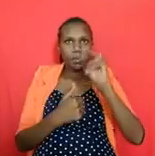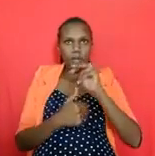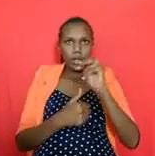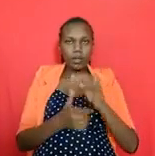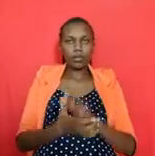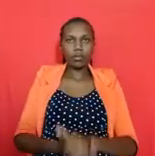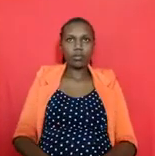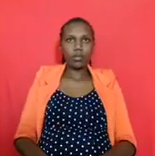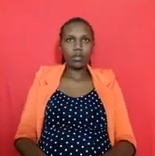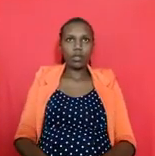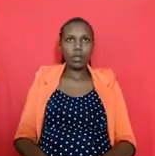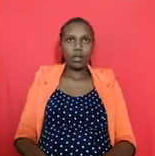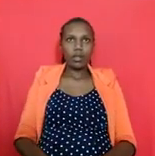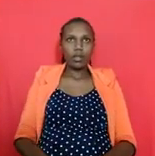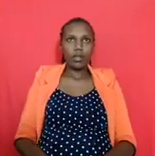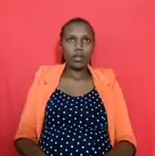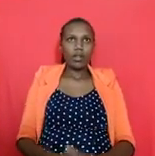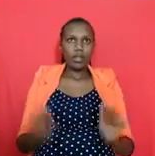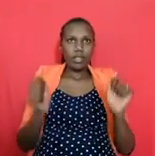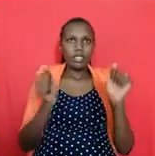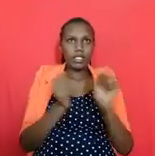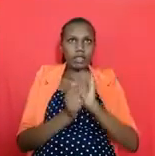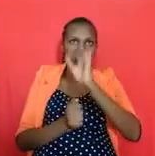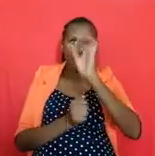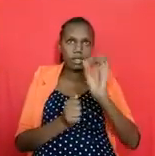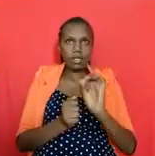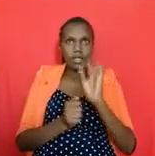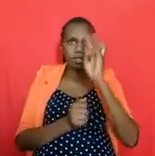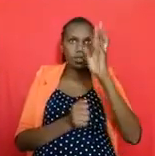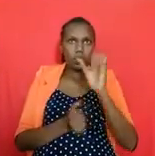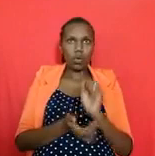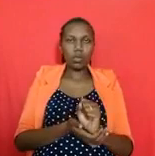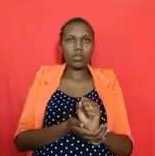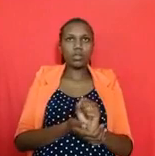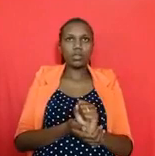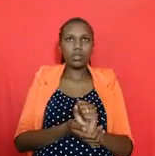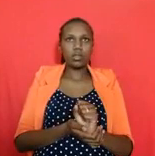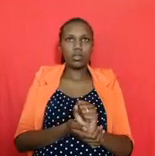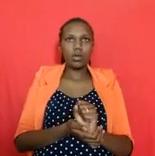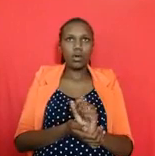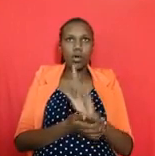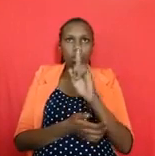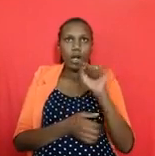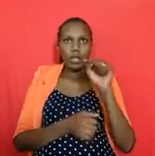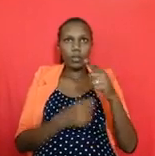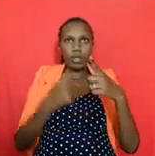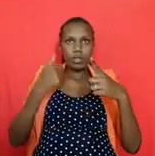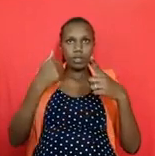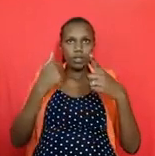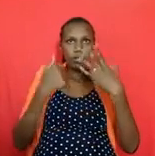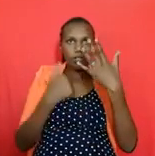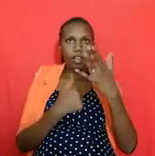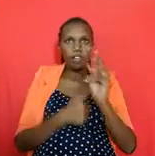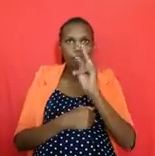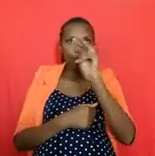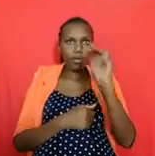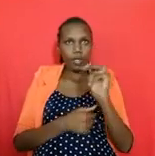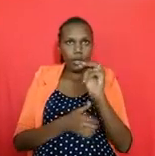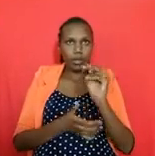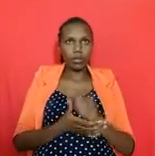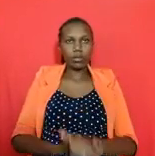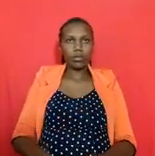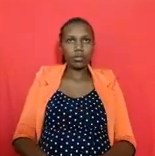600 gicunji gia ikumi githomo gia githungu marutire milioni 1 na 514